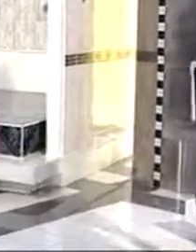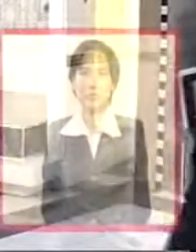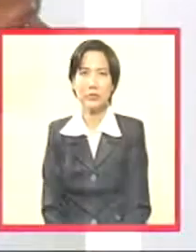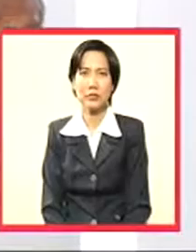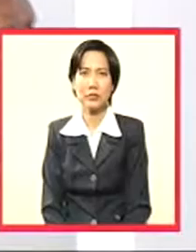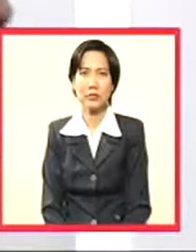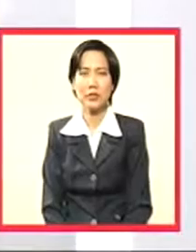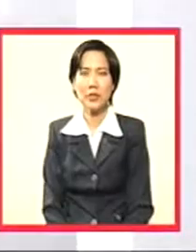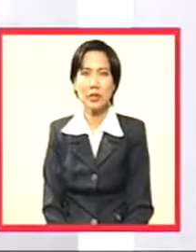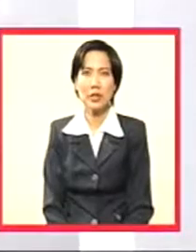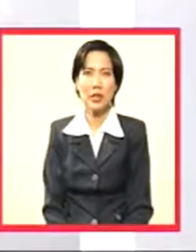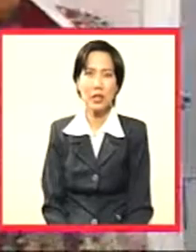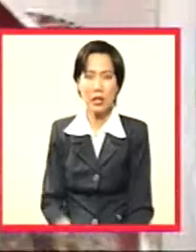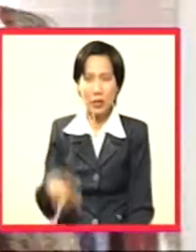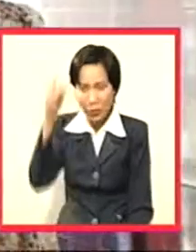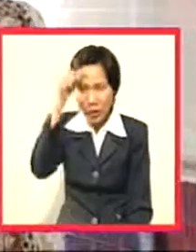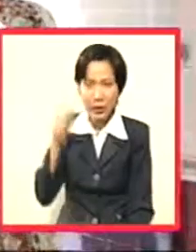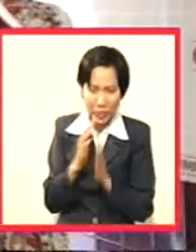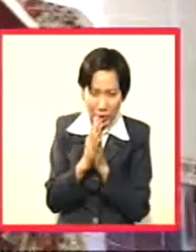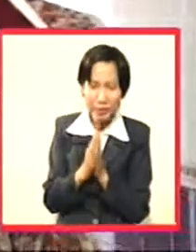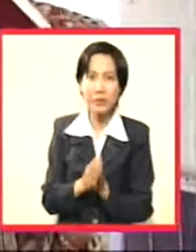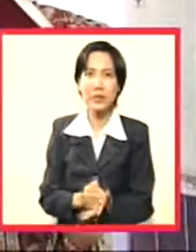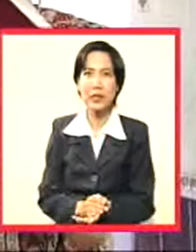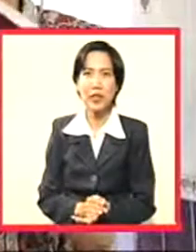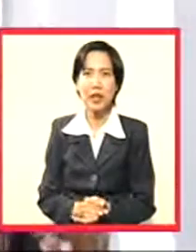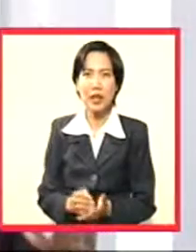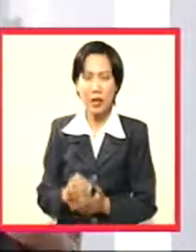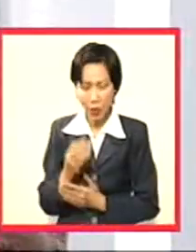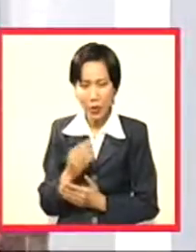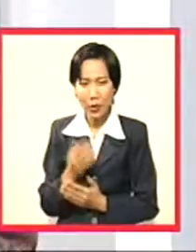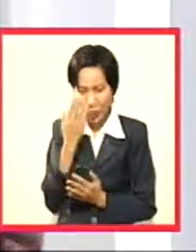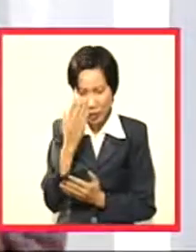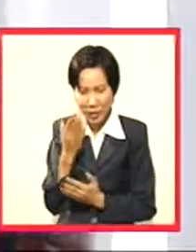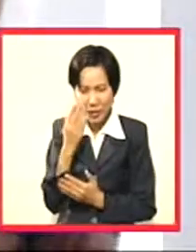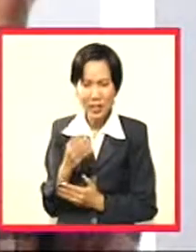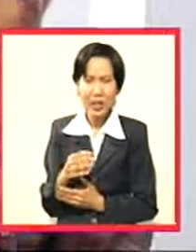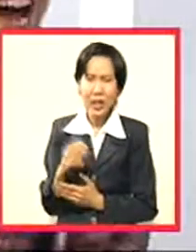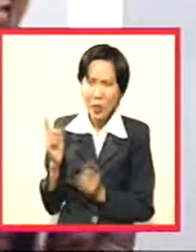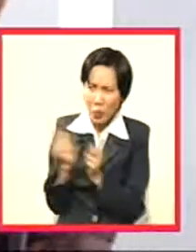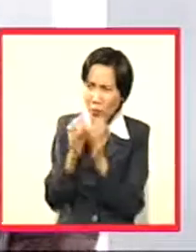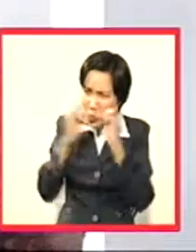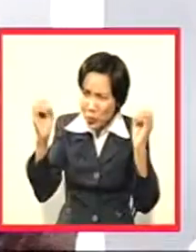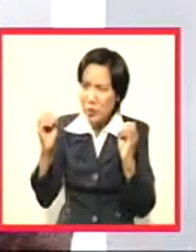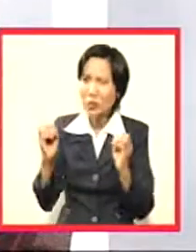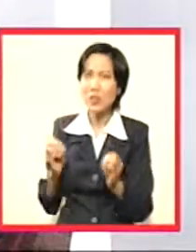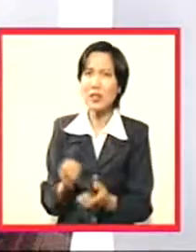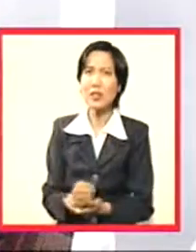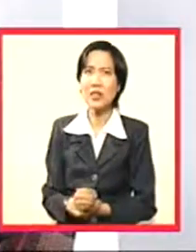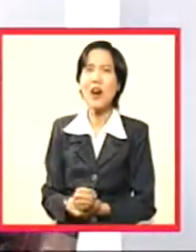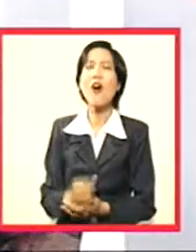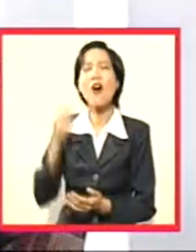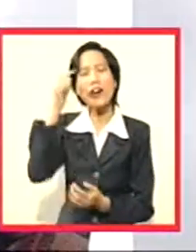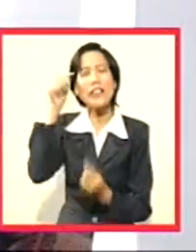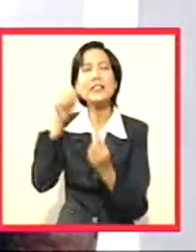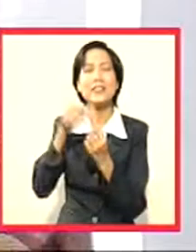พี่กล้วยครับสวัสดีครับ เออหวัดดีเว้ยปึ๊ดลมอะไรหอบมาวะ ก็ลงคิดถึงพี่กล้วย